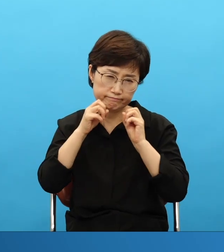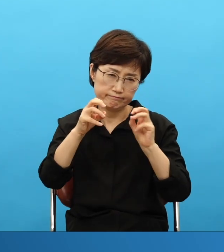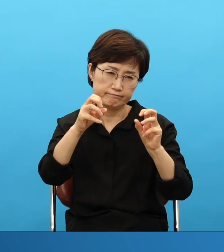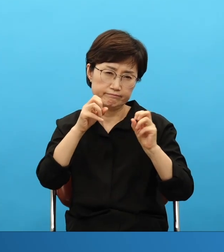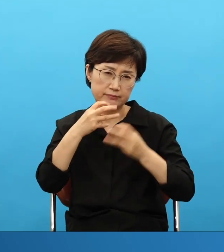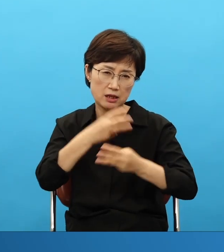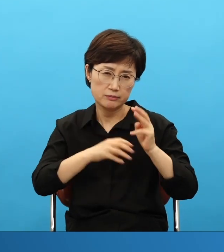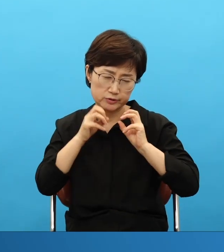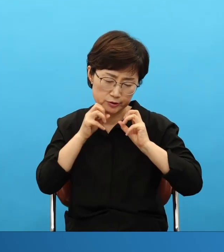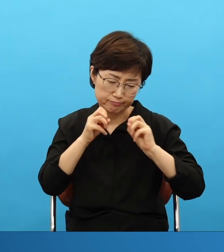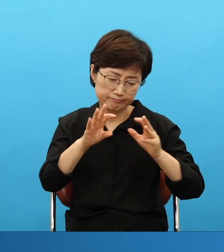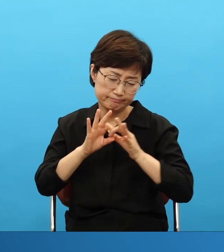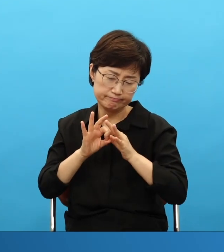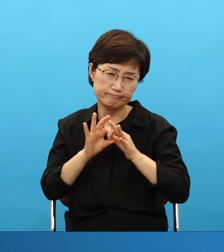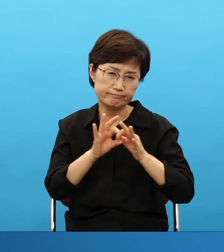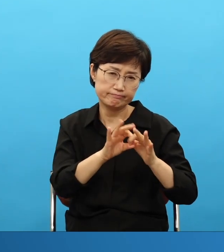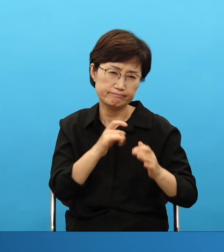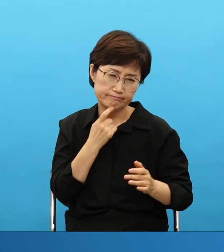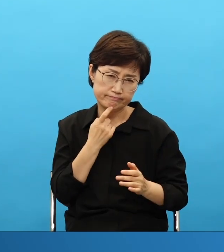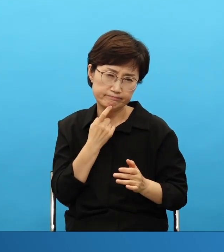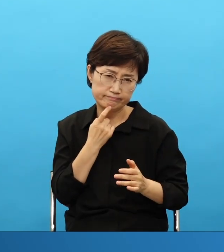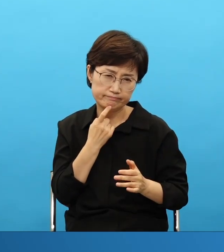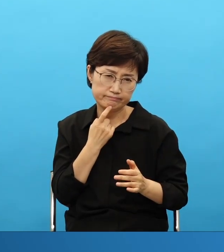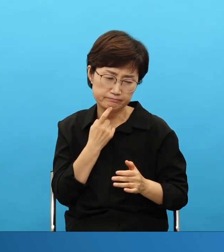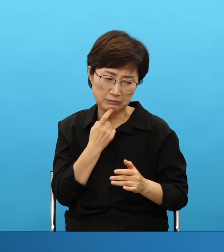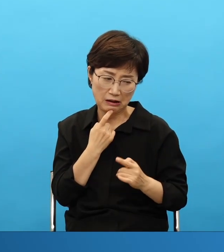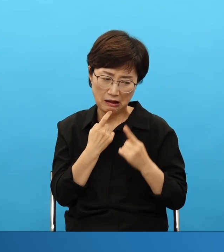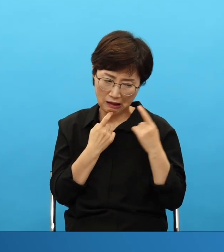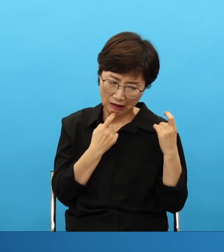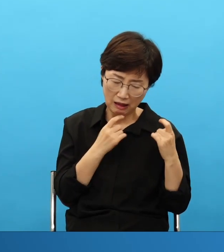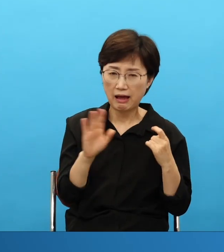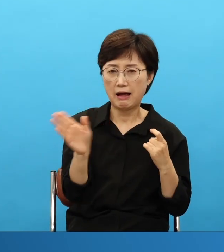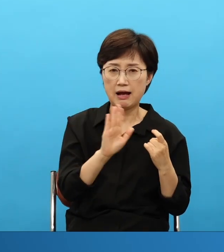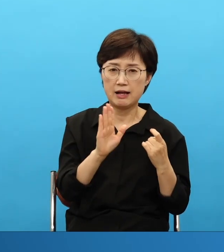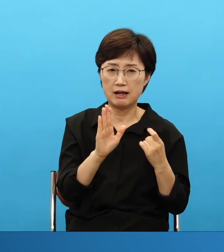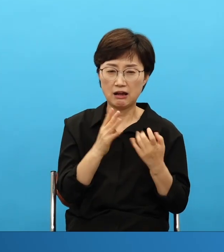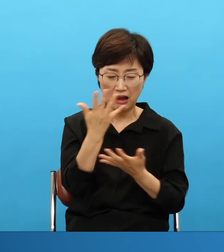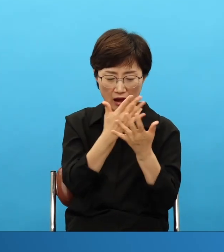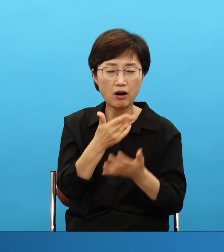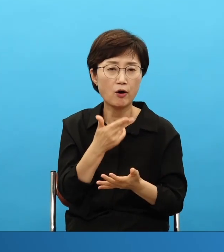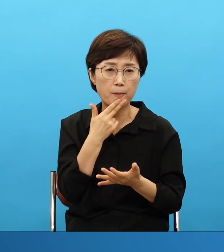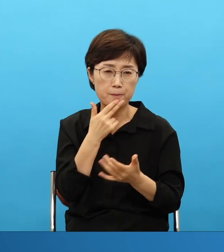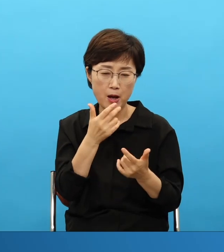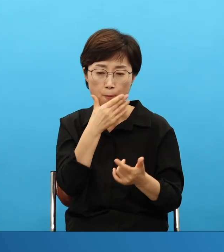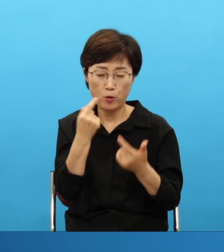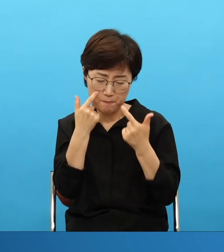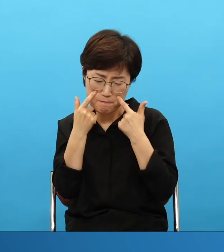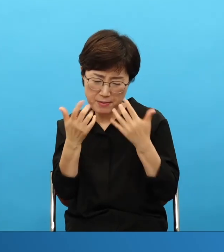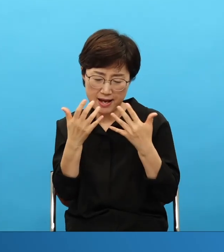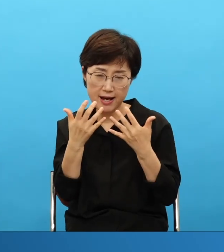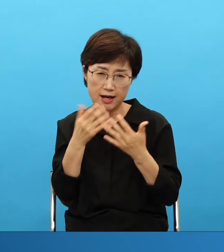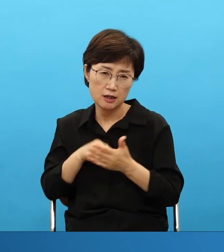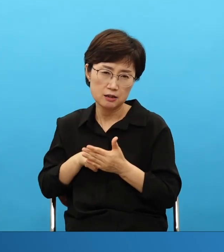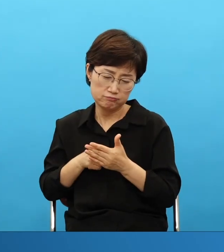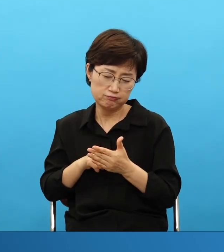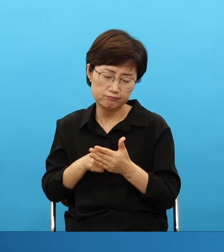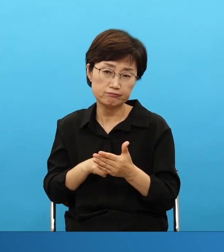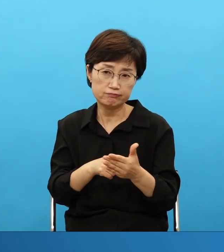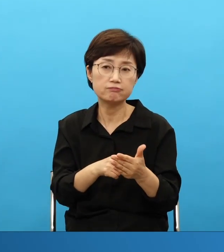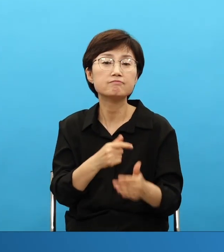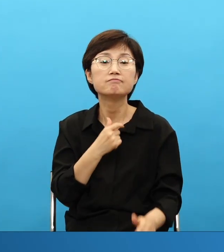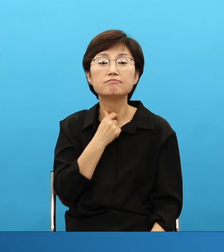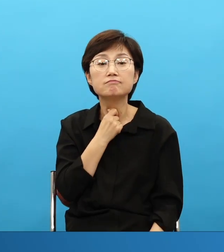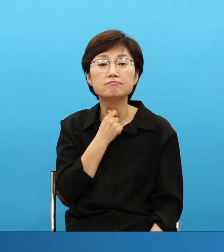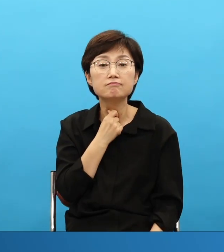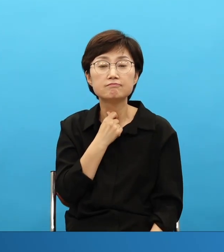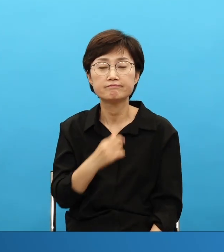렘런트 운동을 지속할 변질되지 않고 썩이지 않고 2천년 만에 회복된 원색적인이 복음 가지고 우리 충북 지회가